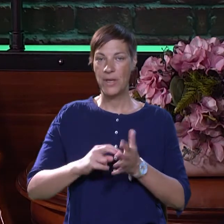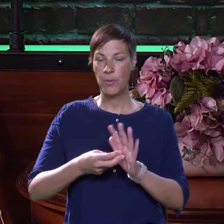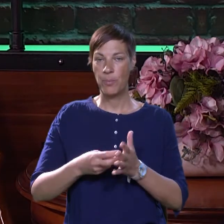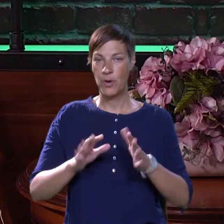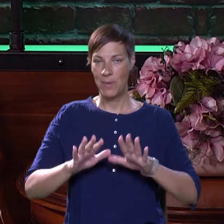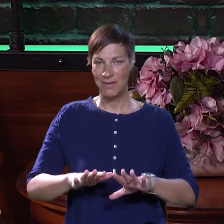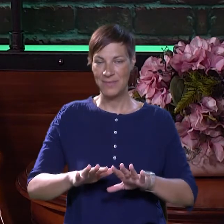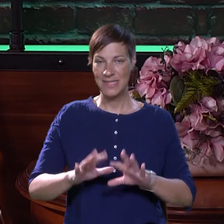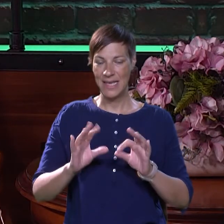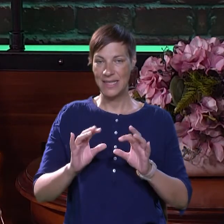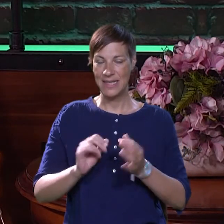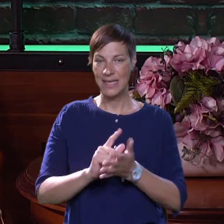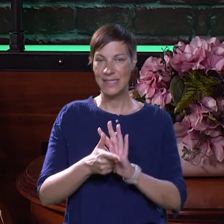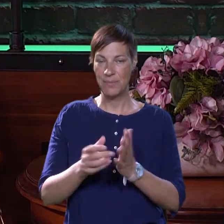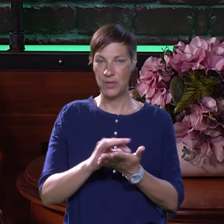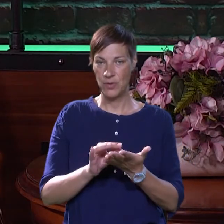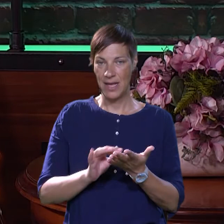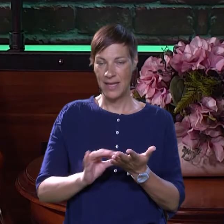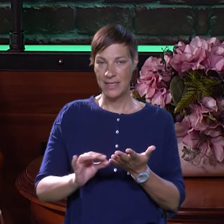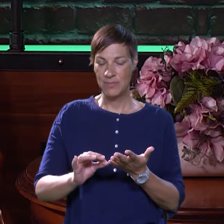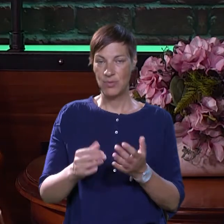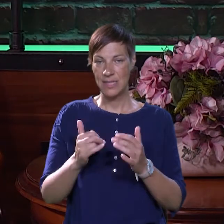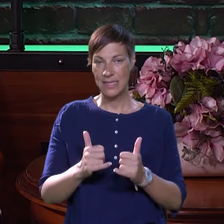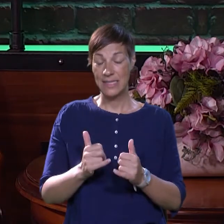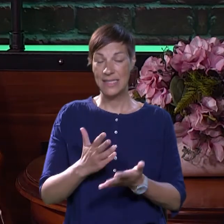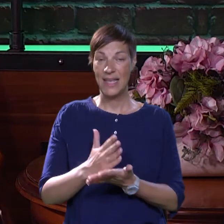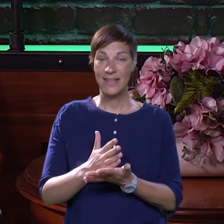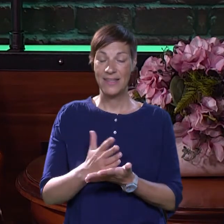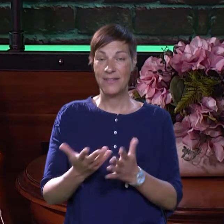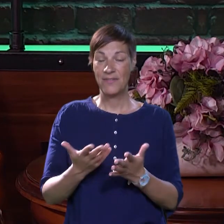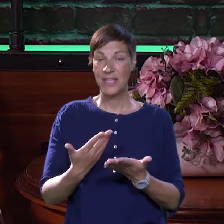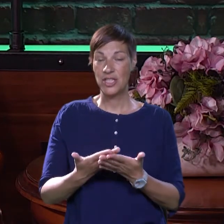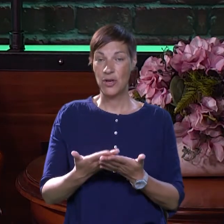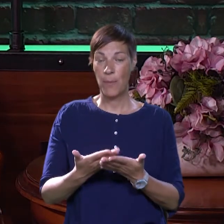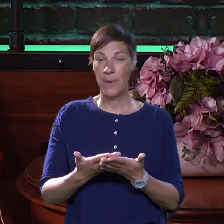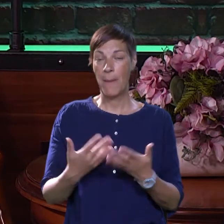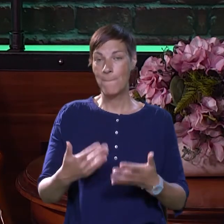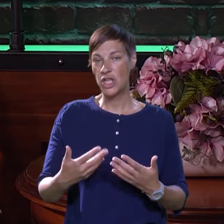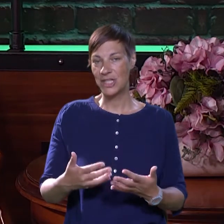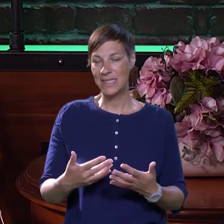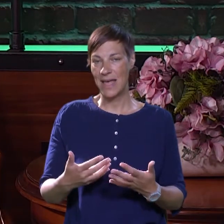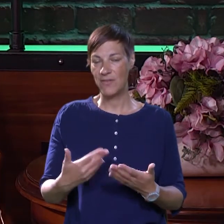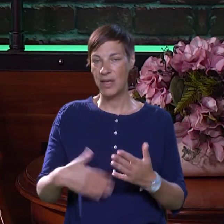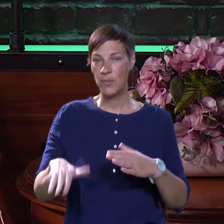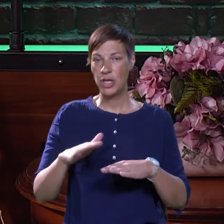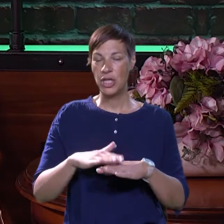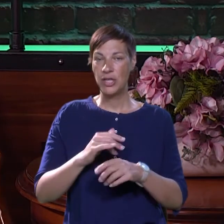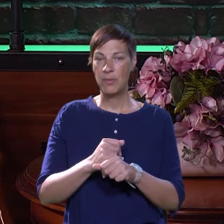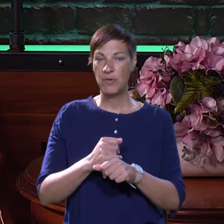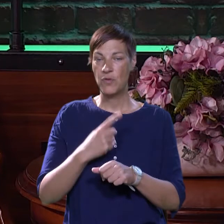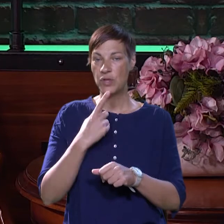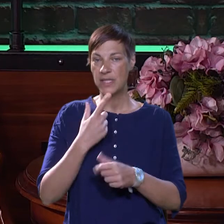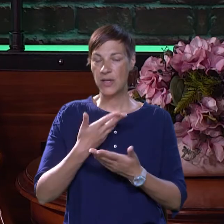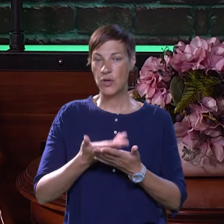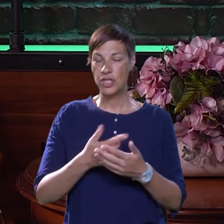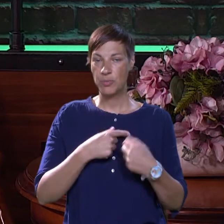problem sjediti 10 minuta i ispuniti obrazac. Sad već komprimiramo, pojednostavljujemo i dodajemo funkcije koje